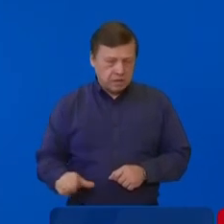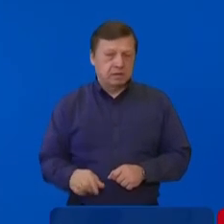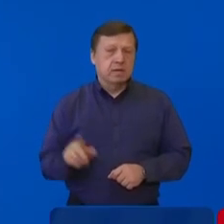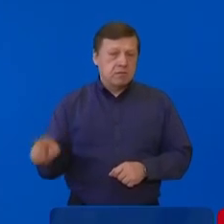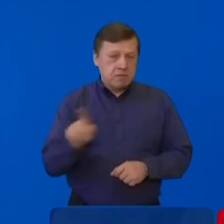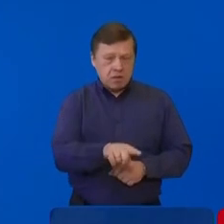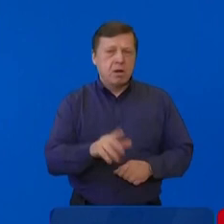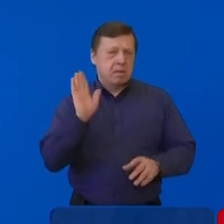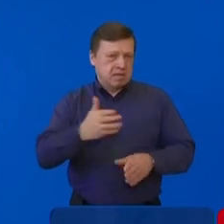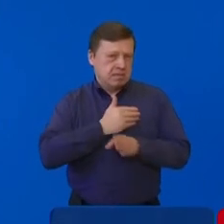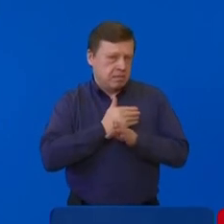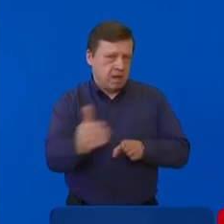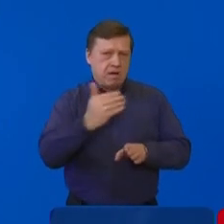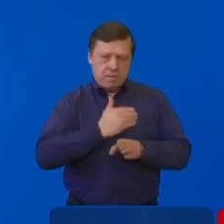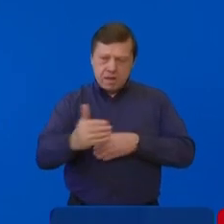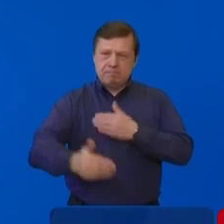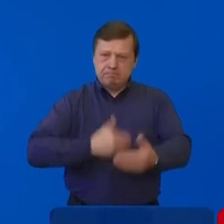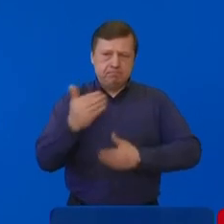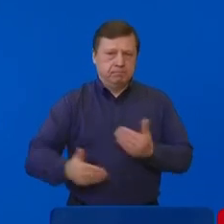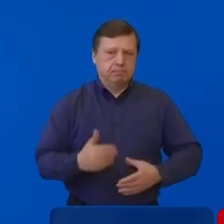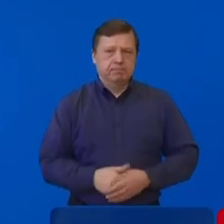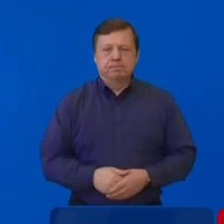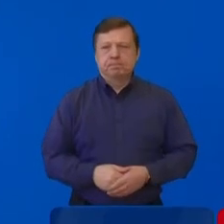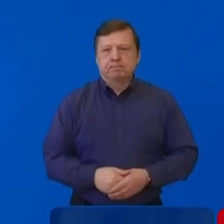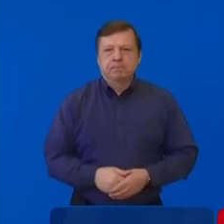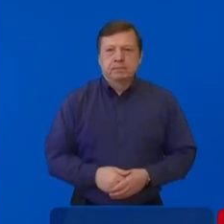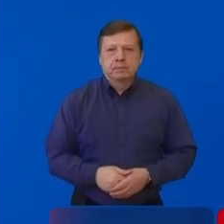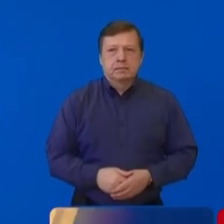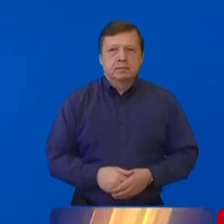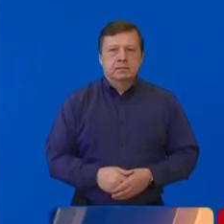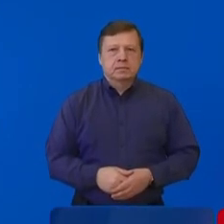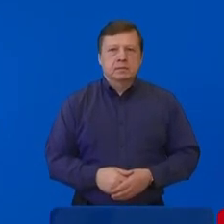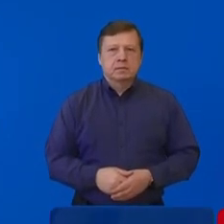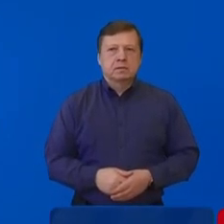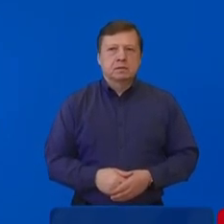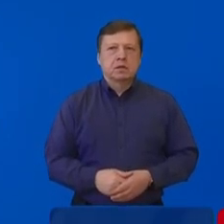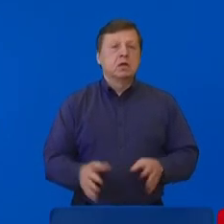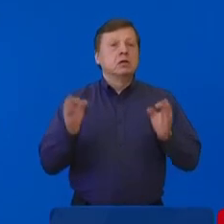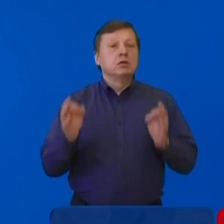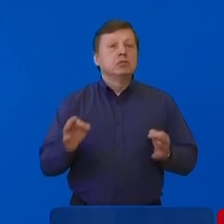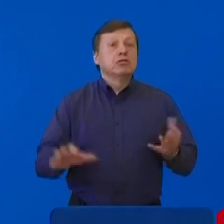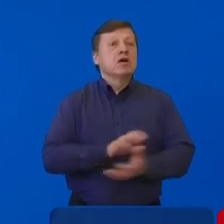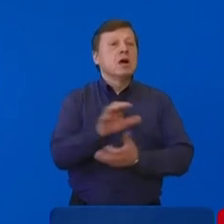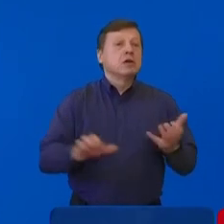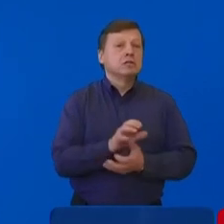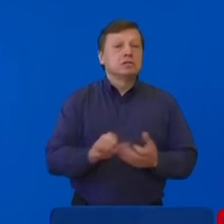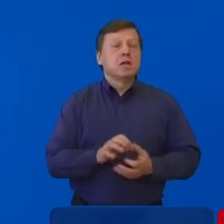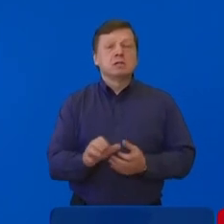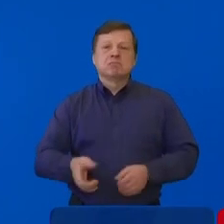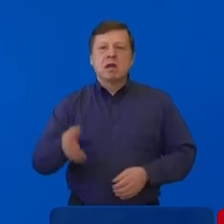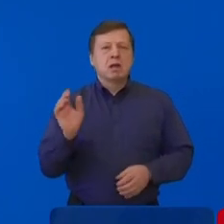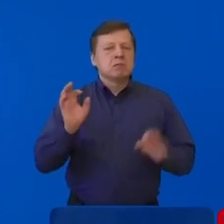będziemy kontynuować te programy, o których mówiłem wcześniej. Nie ma dziś na świecie takiego zegarmistrza,